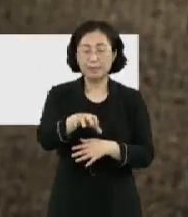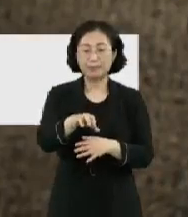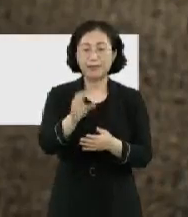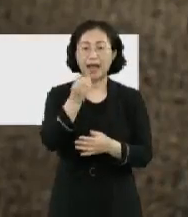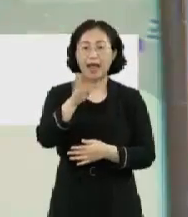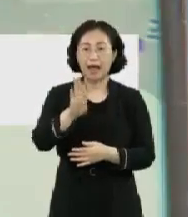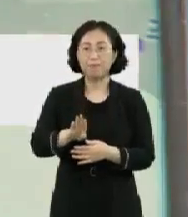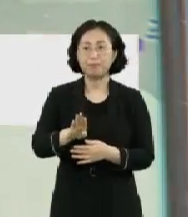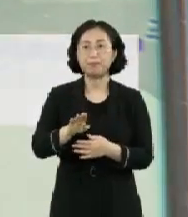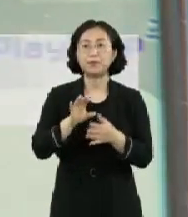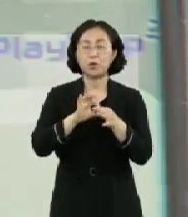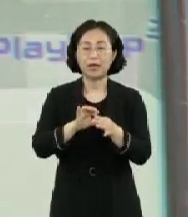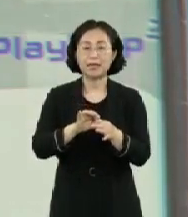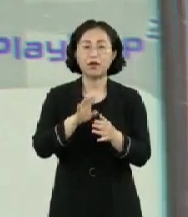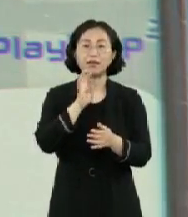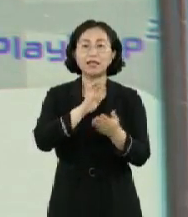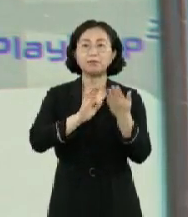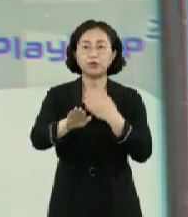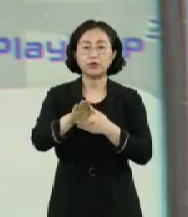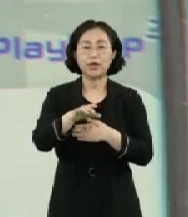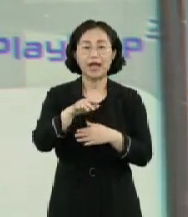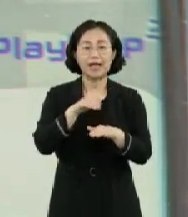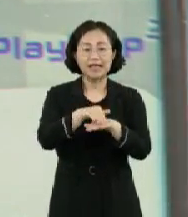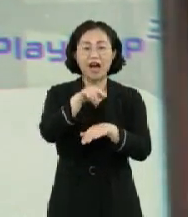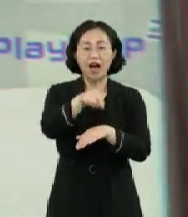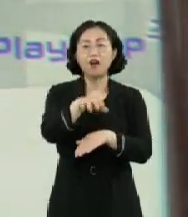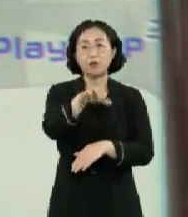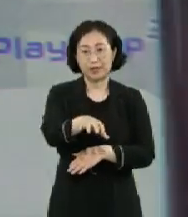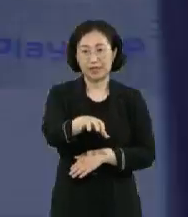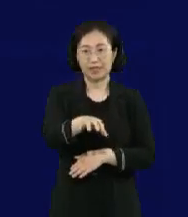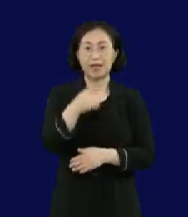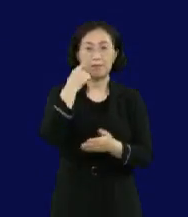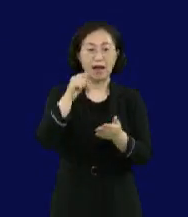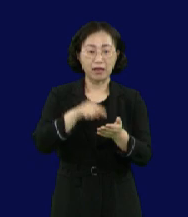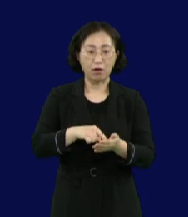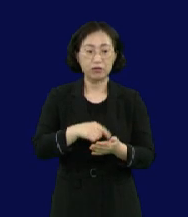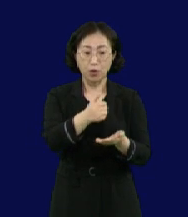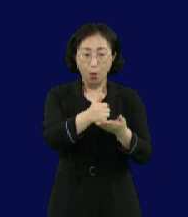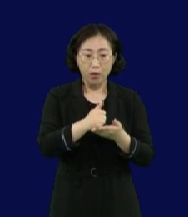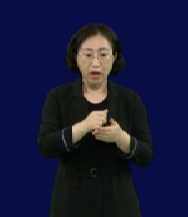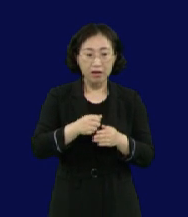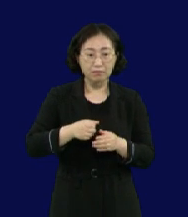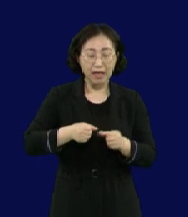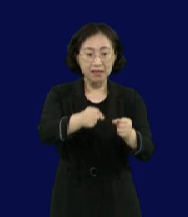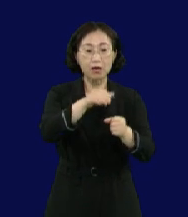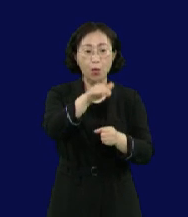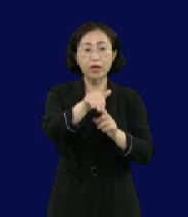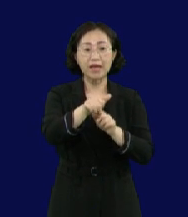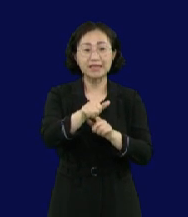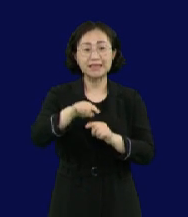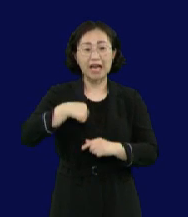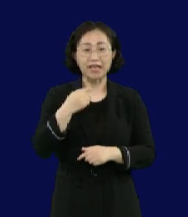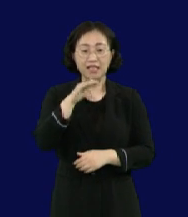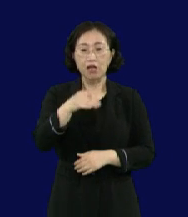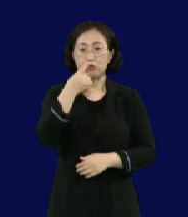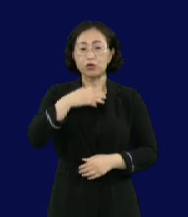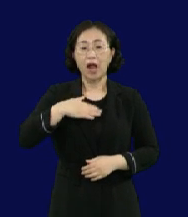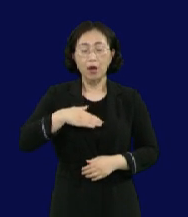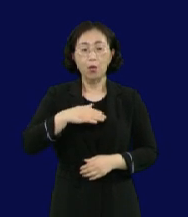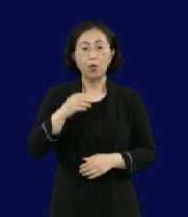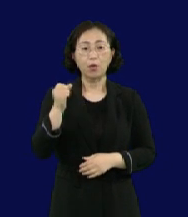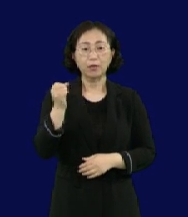만에 차량을 발견했습니다. 운전자 역시 고객으로 자신의 차량과 헷갈려 8km 정도를 운행한 뒤